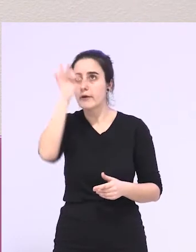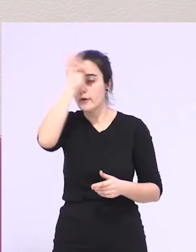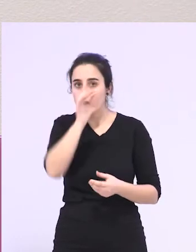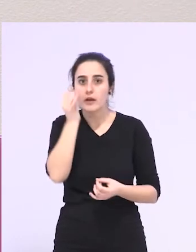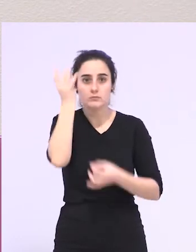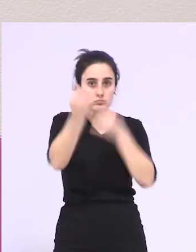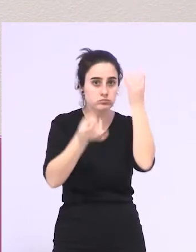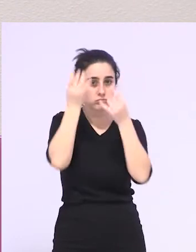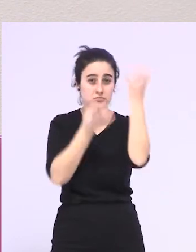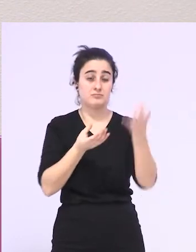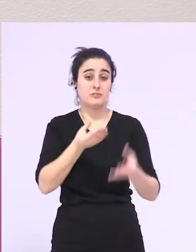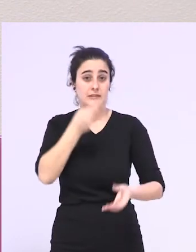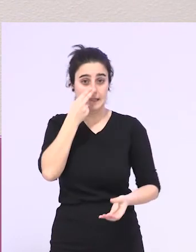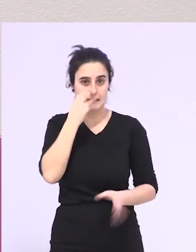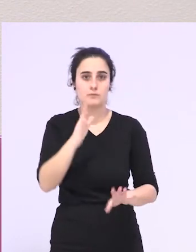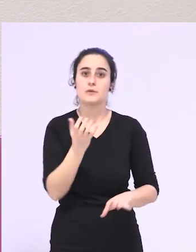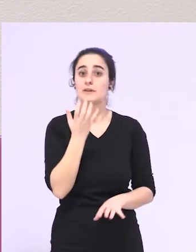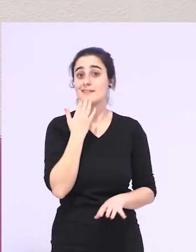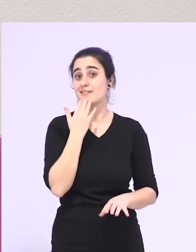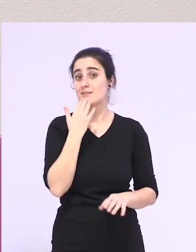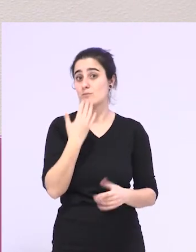interesgarriak ateratzen ari direla, baina bat izan daiteke,